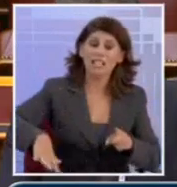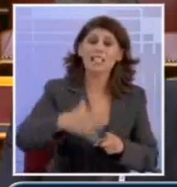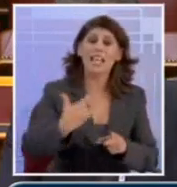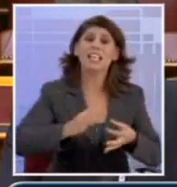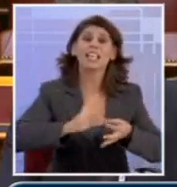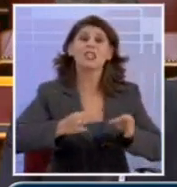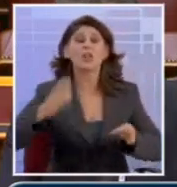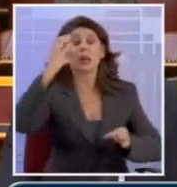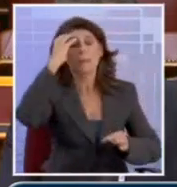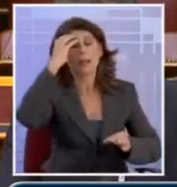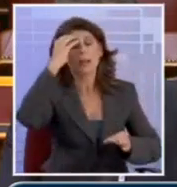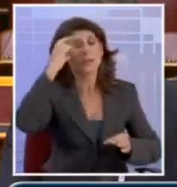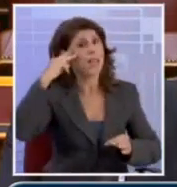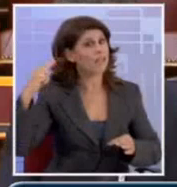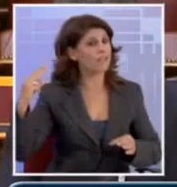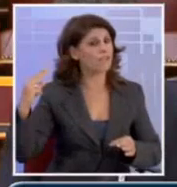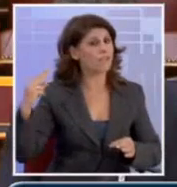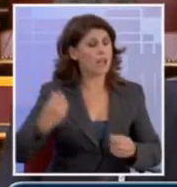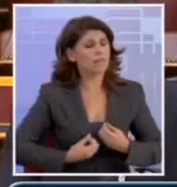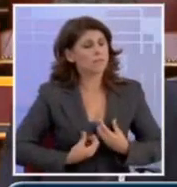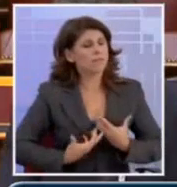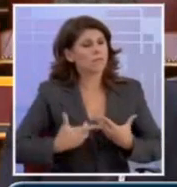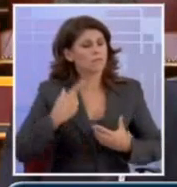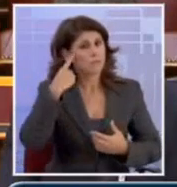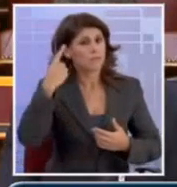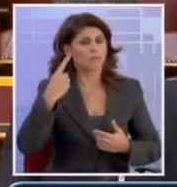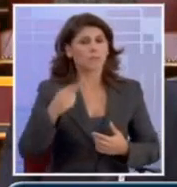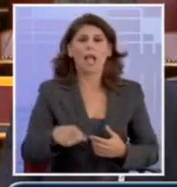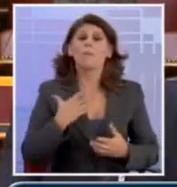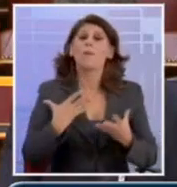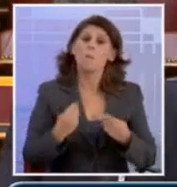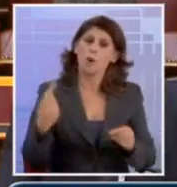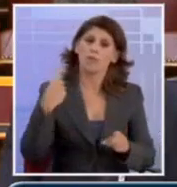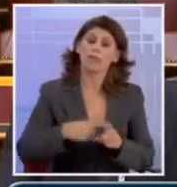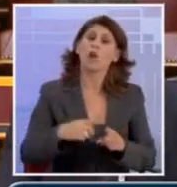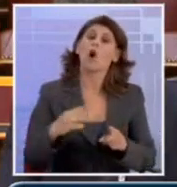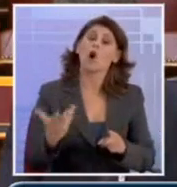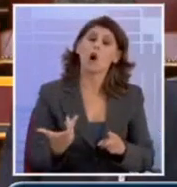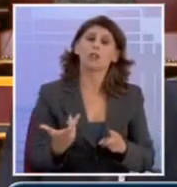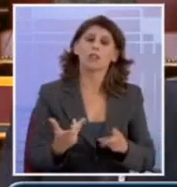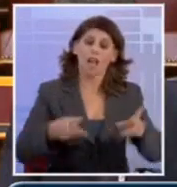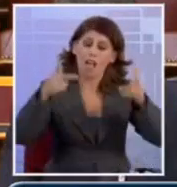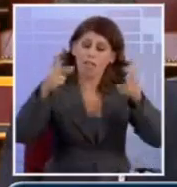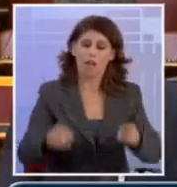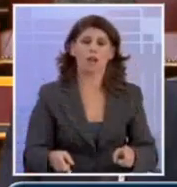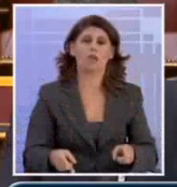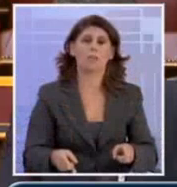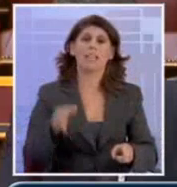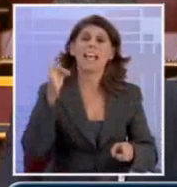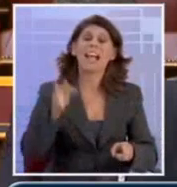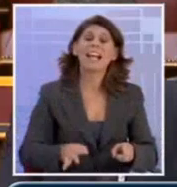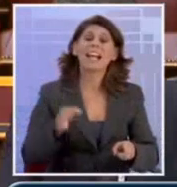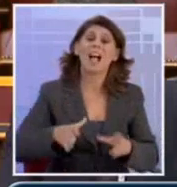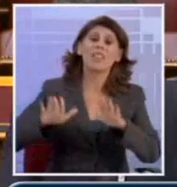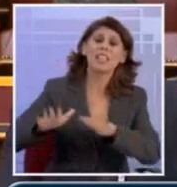ιστορική μνήμη, ιστορική ευφυΐα και ένστικτο, είμαι πολύ αισιόδοξος ότι θα ανακοπεί κάθε